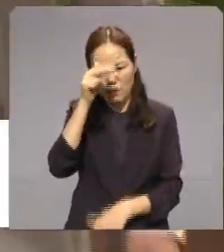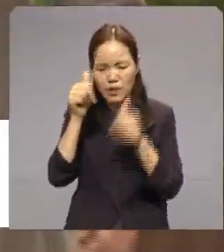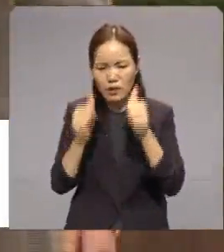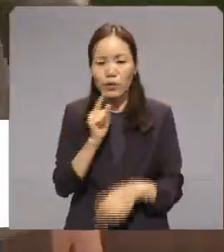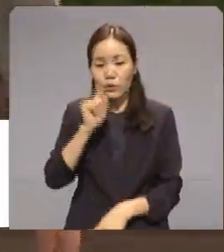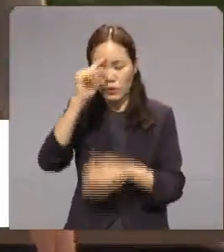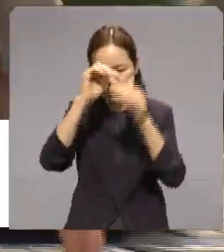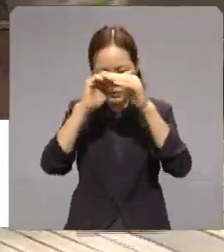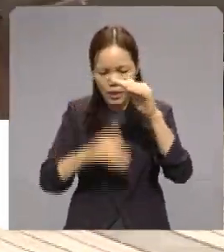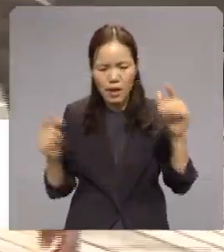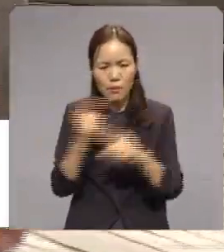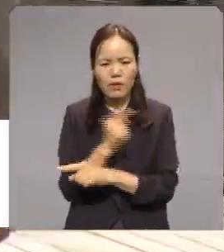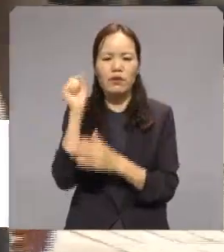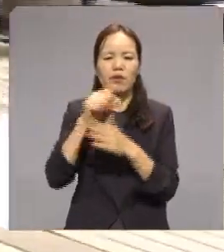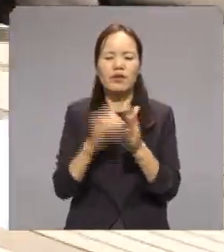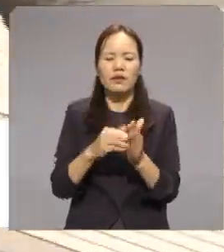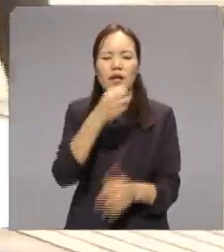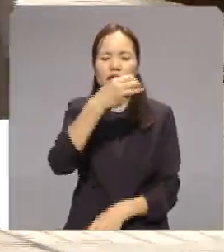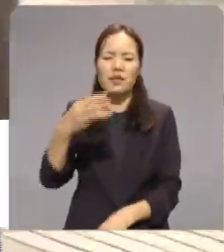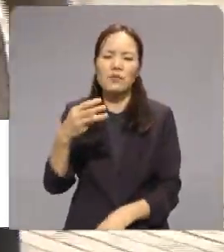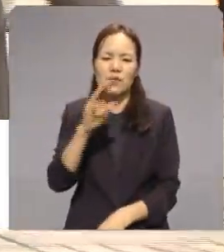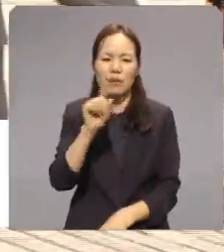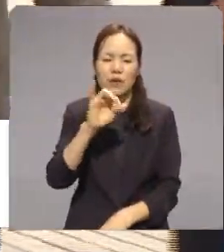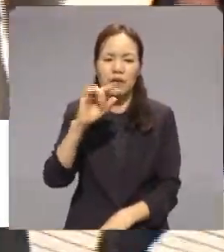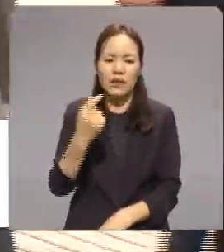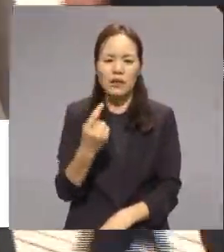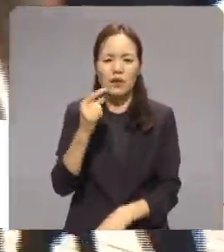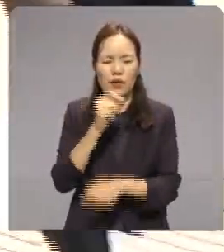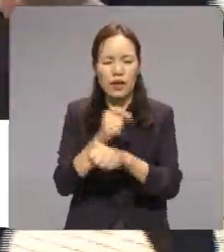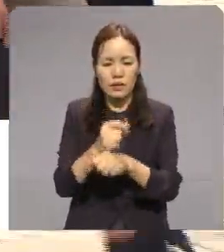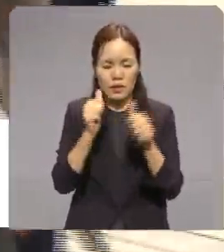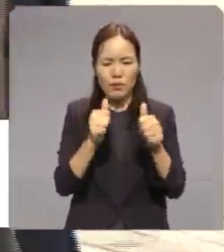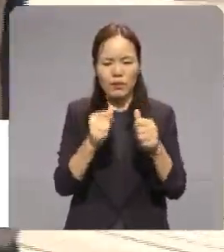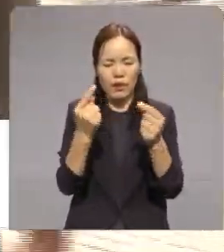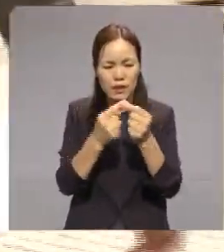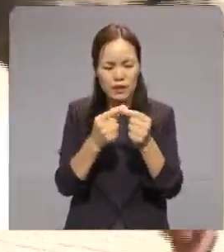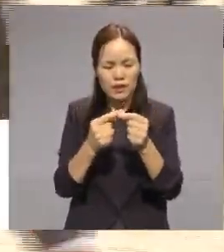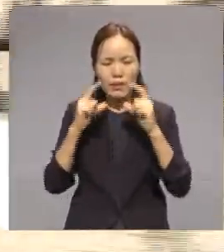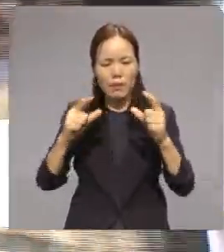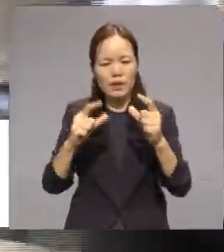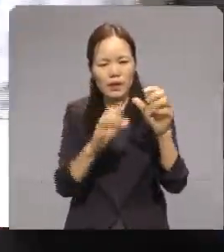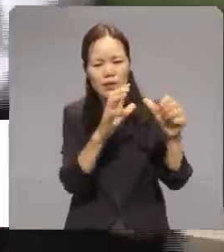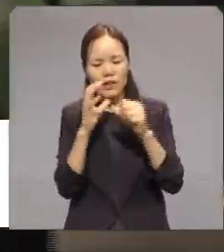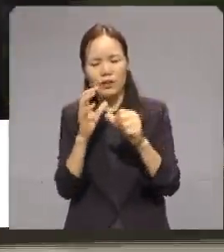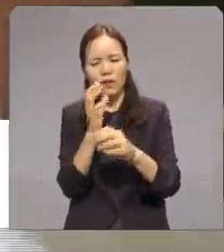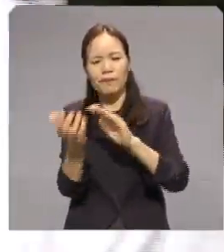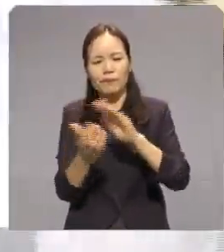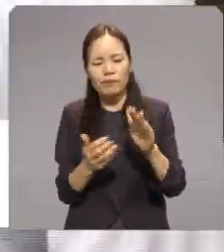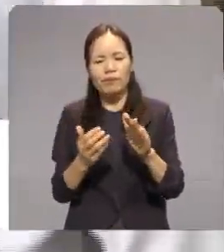허가했습니다 검찰은 지난달 삼성 바이오 관련 서울행정법원 일심 판결을 도대로 예비적 공소 사실을